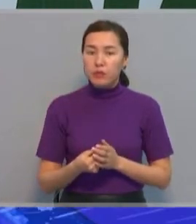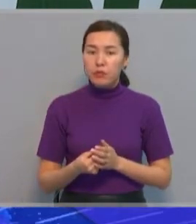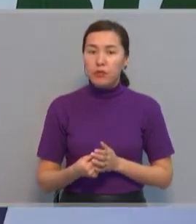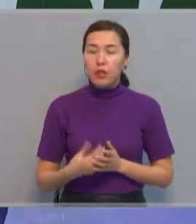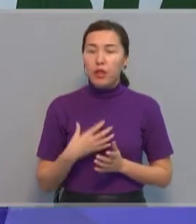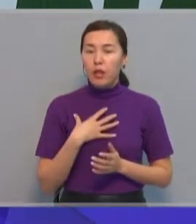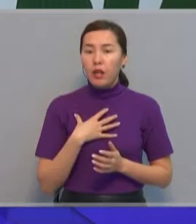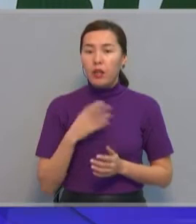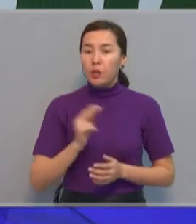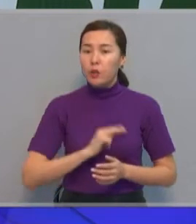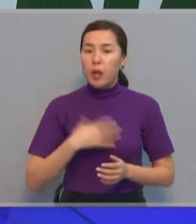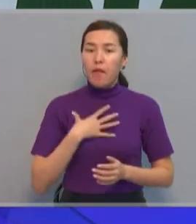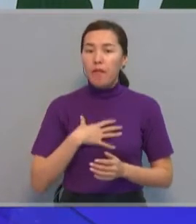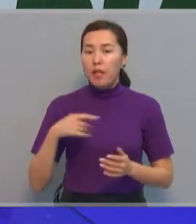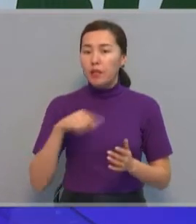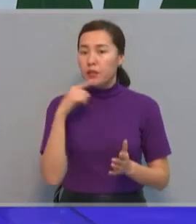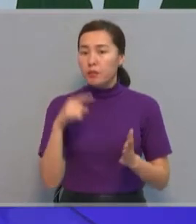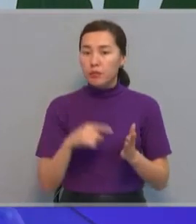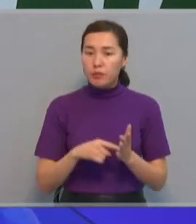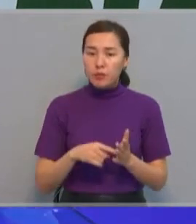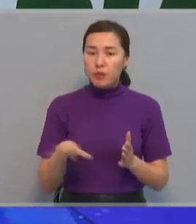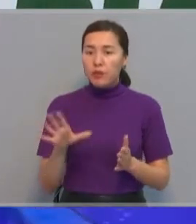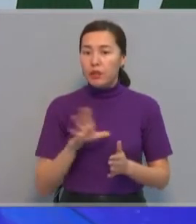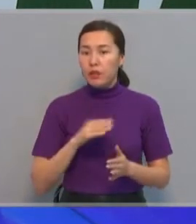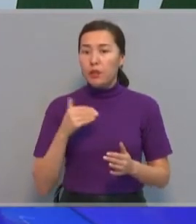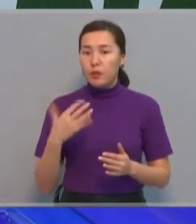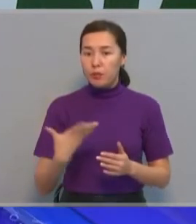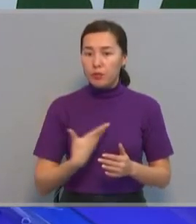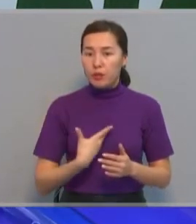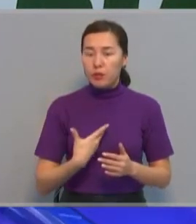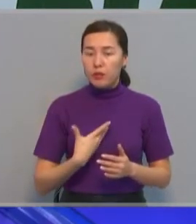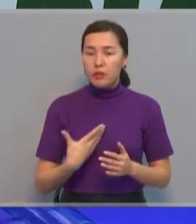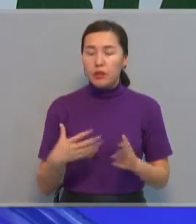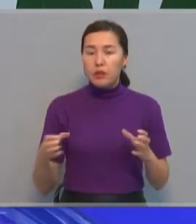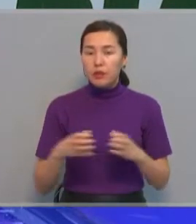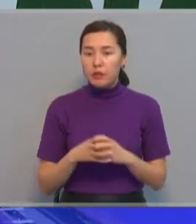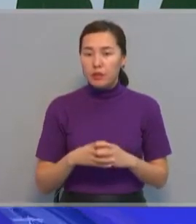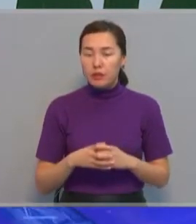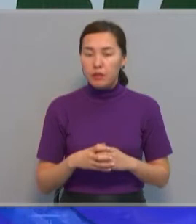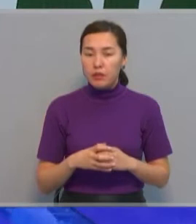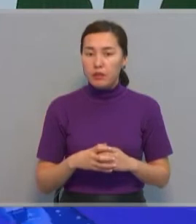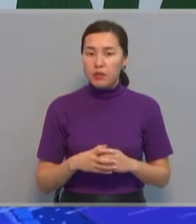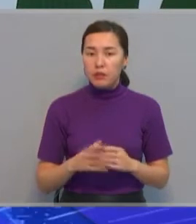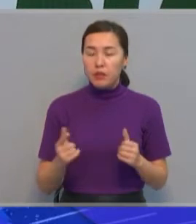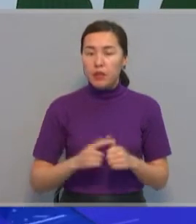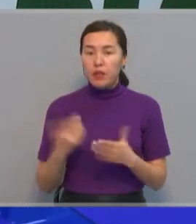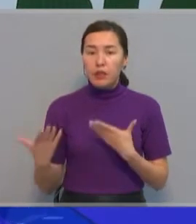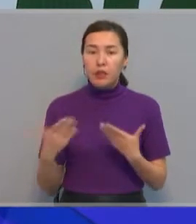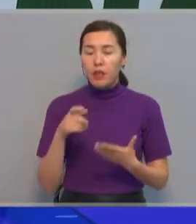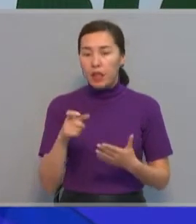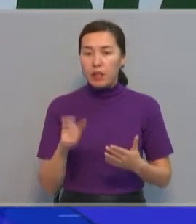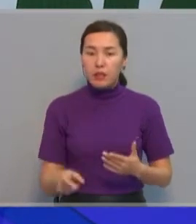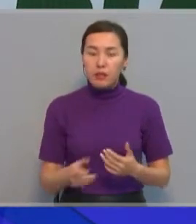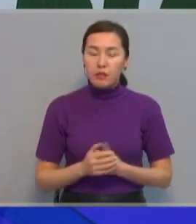өзінің мазасын алып жүрген мәселелерін қоя білді. Оған біз партия атынан келген